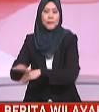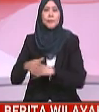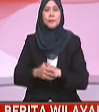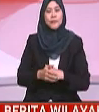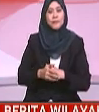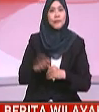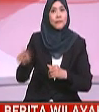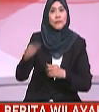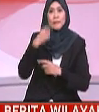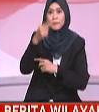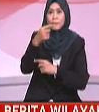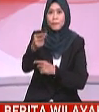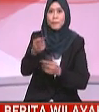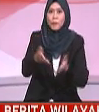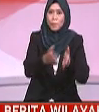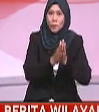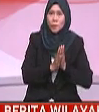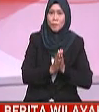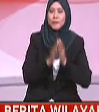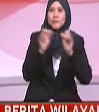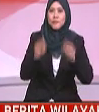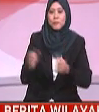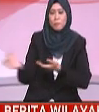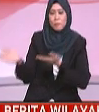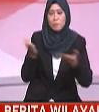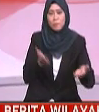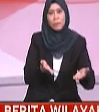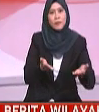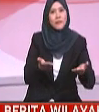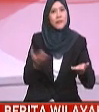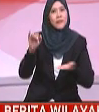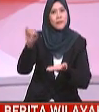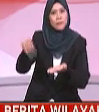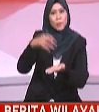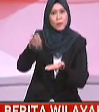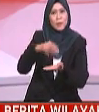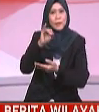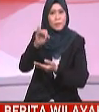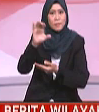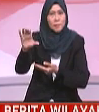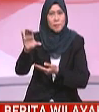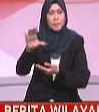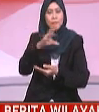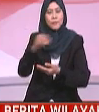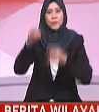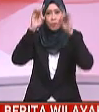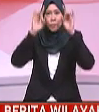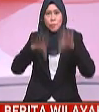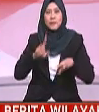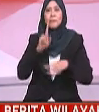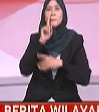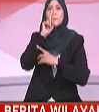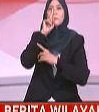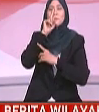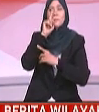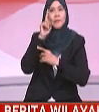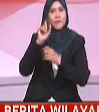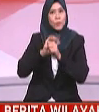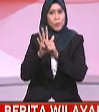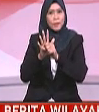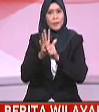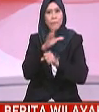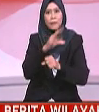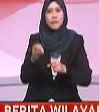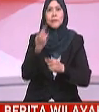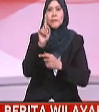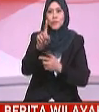Menurut kenyataan tersebut, pemohon diminta membawa dokumen seperti salinan kad pengenalan, keputusan ujian calitan COVID-19 dan